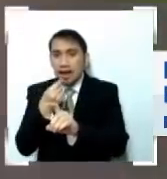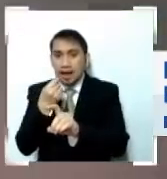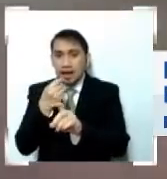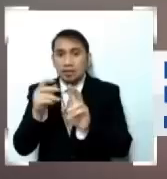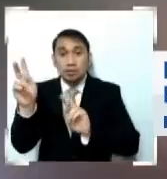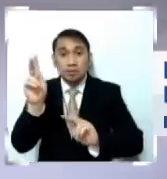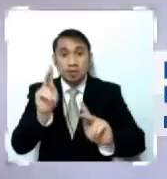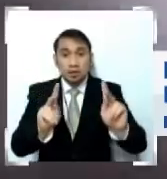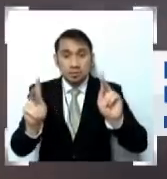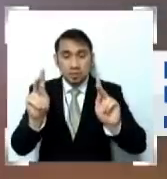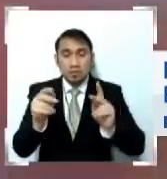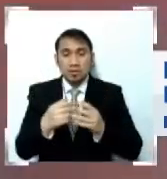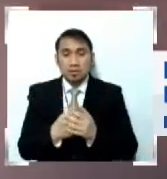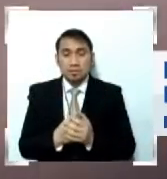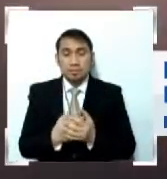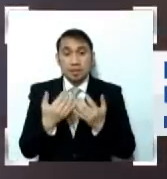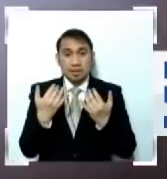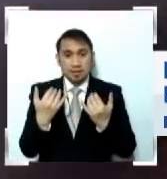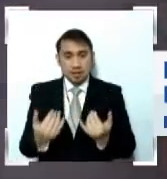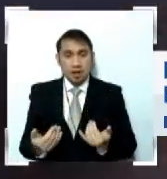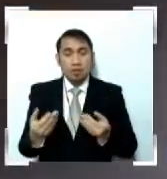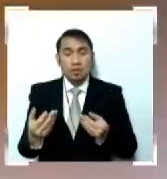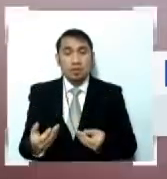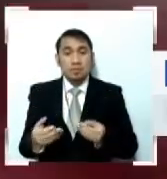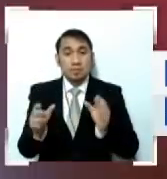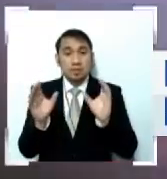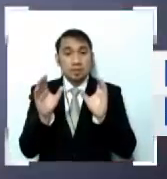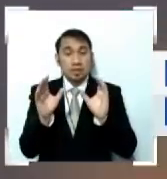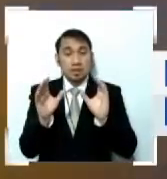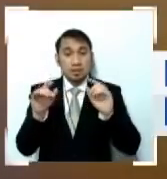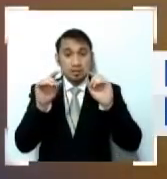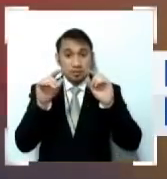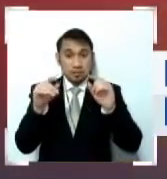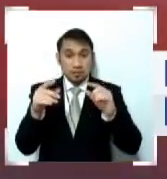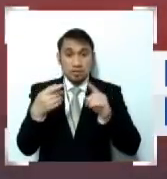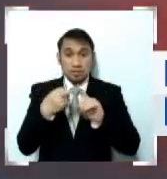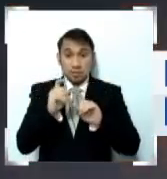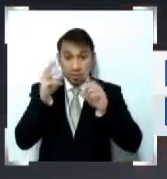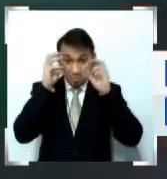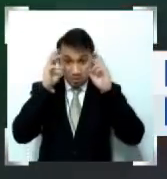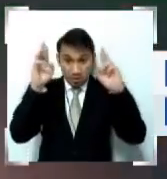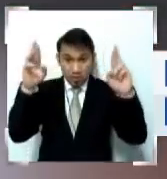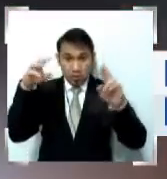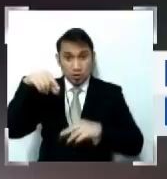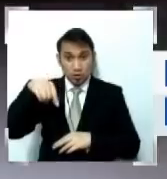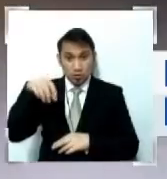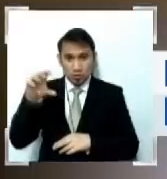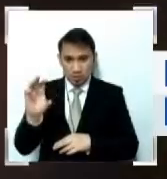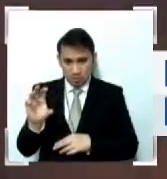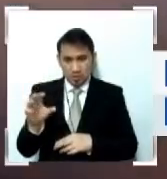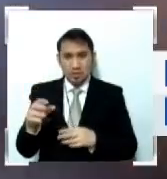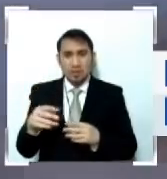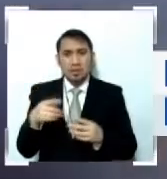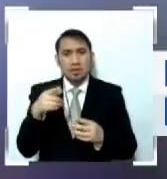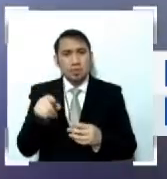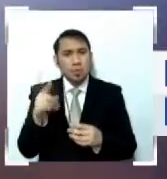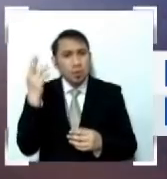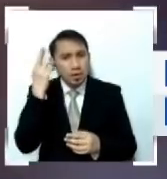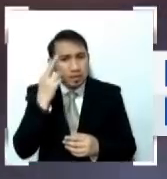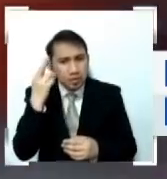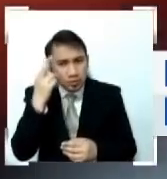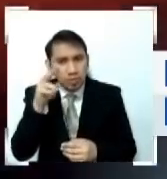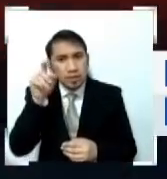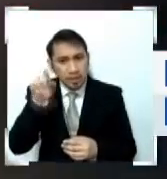ng show cause order si Pumarin mula kay Quezon City Mayor Joy Belmonte. Paliwanag ng konsehal, nakipag-ugnayan sila sa